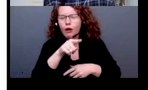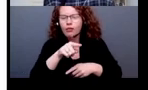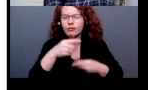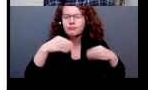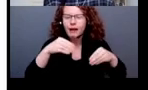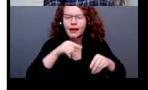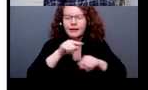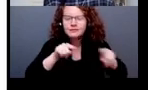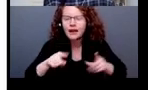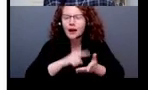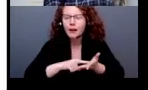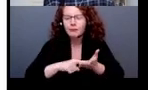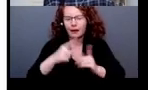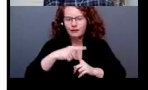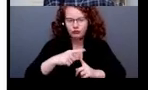Donc,